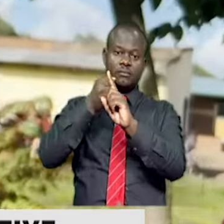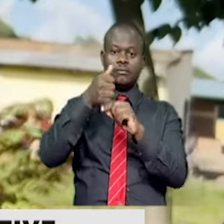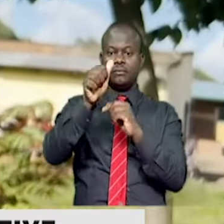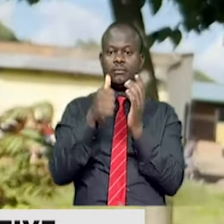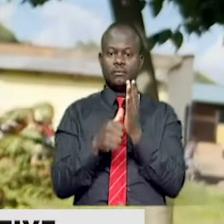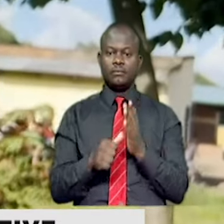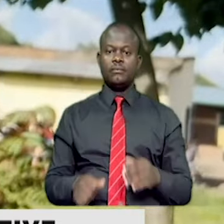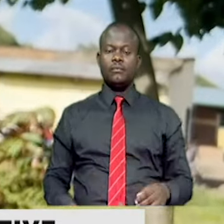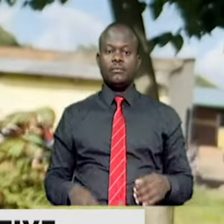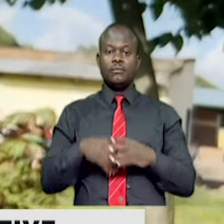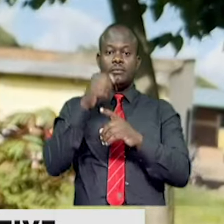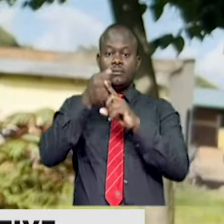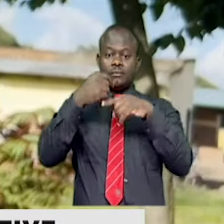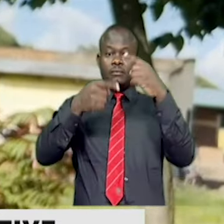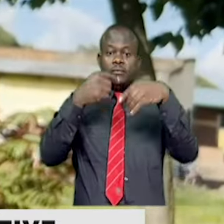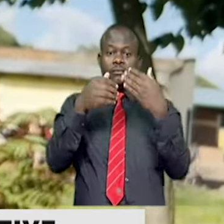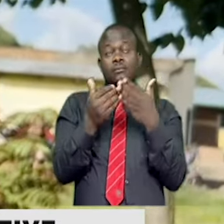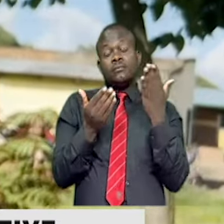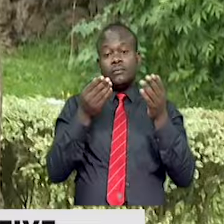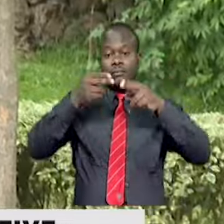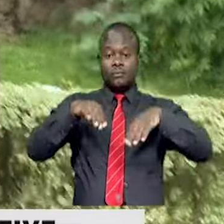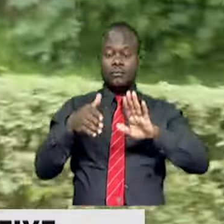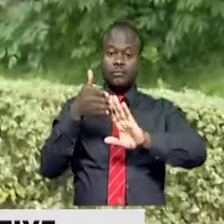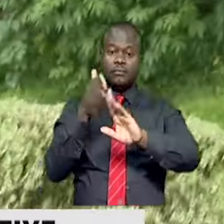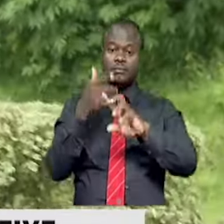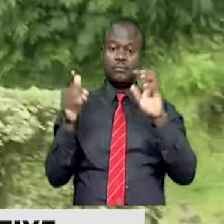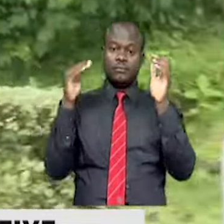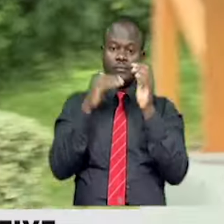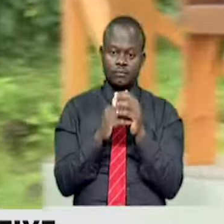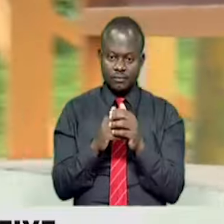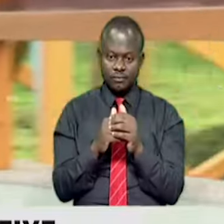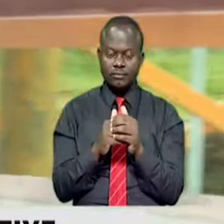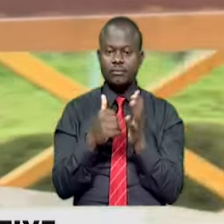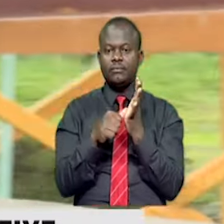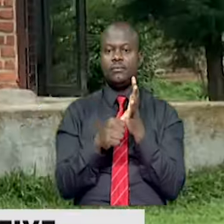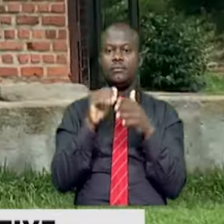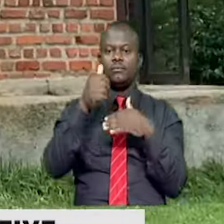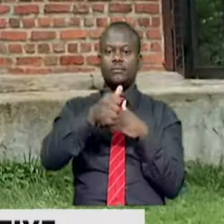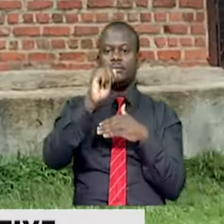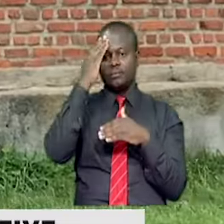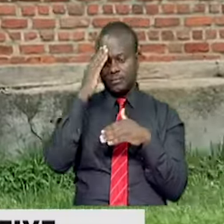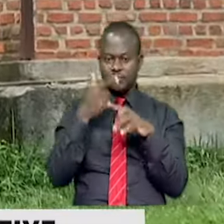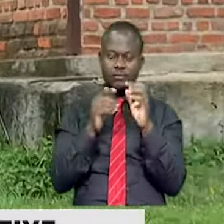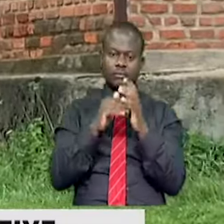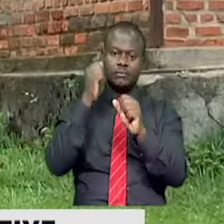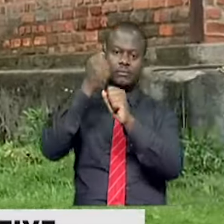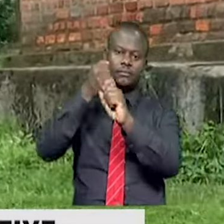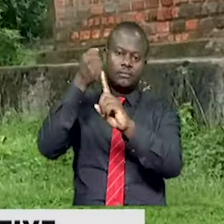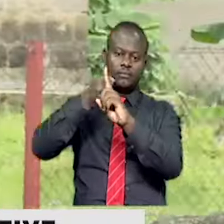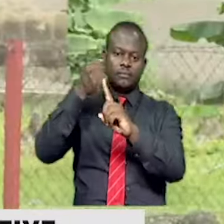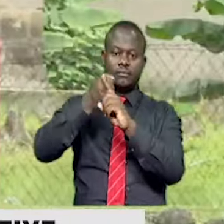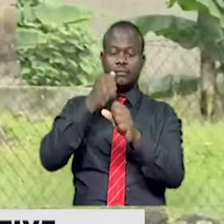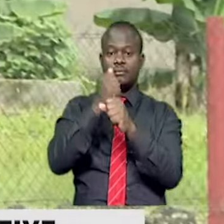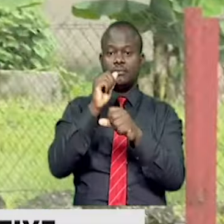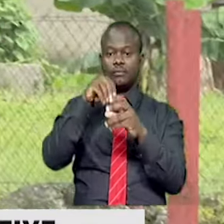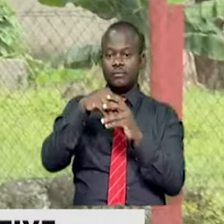ubuvugizi burakomeza ku buryo yenda habaho kubyihutisha ariko ikibazo cyo kirazwi ndetse cyanakorewe n'ubuvugizi tavuzweho